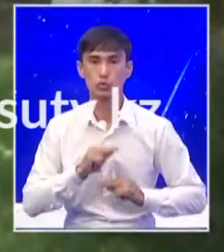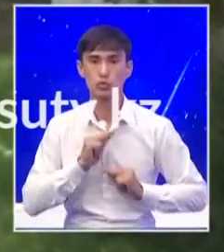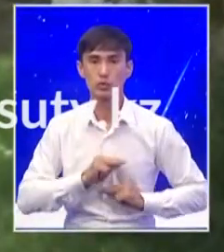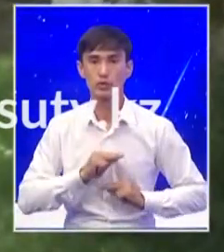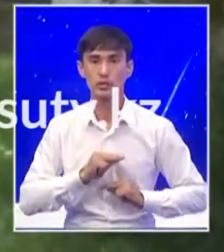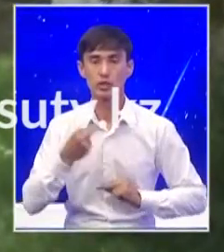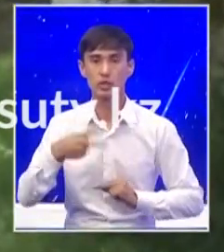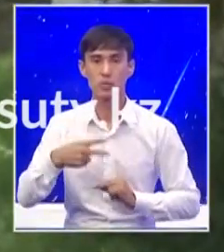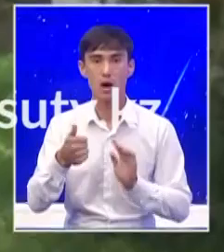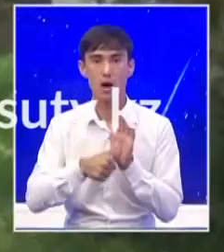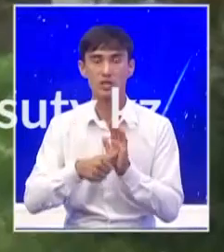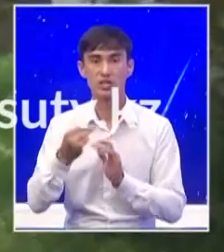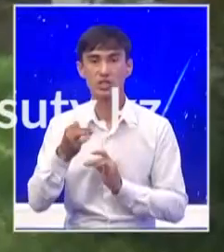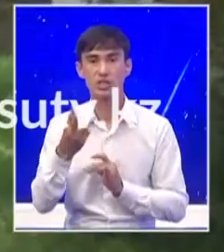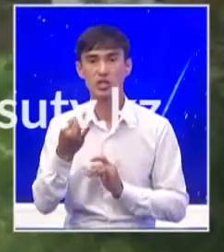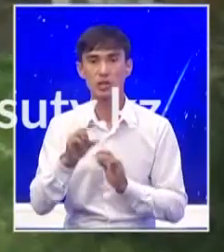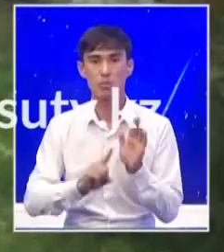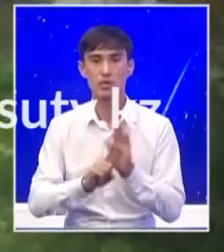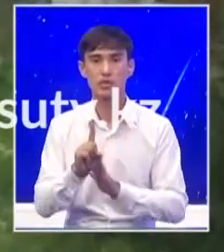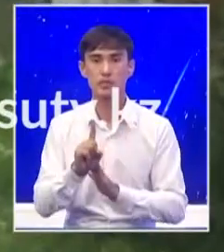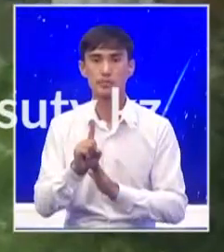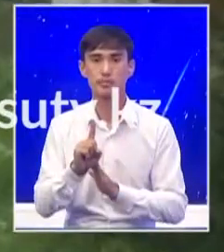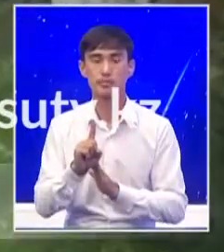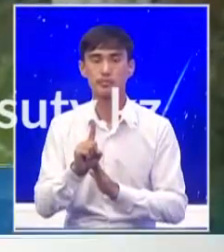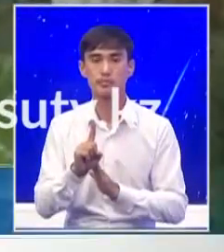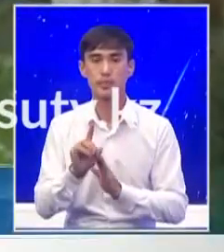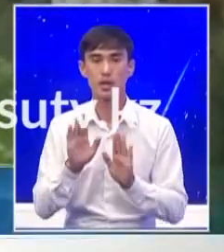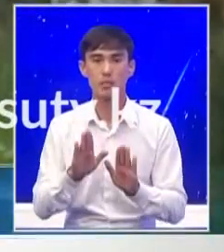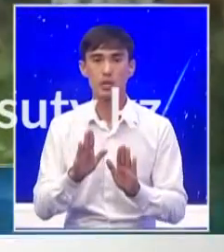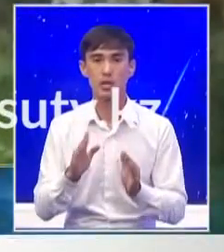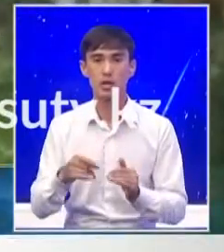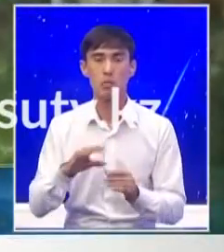осы 26 шілдеден бастап. Бірақ енді